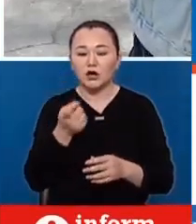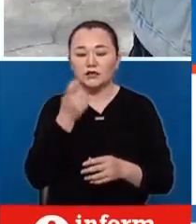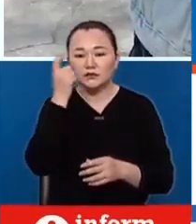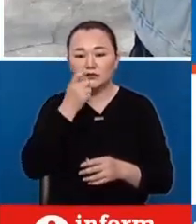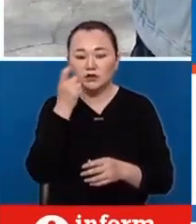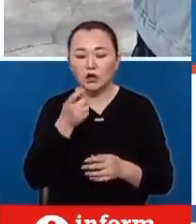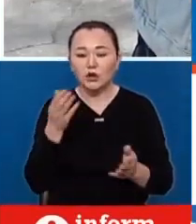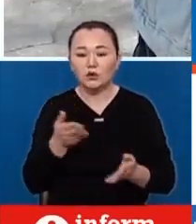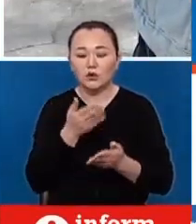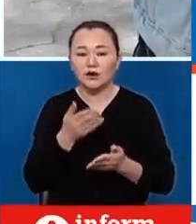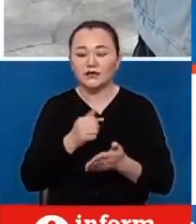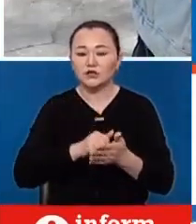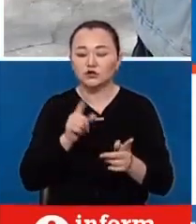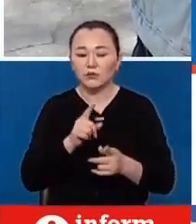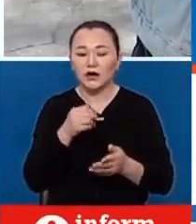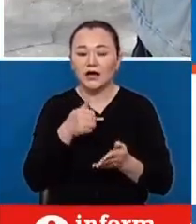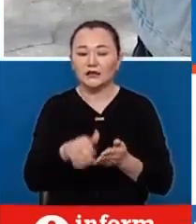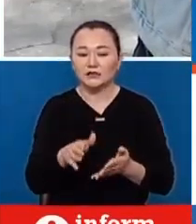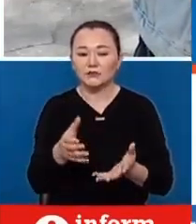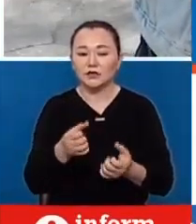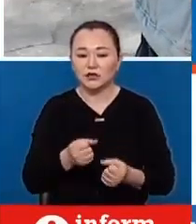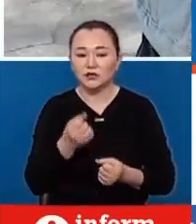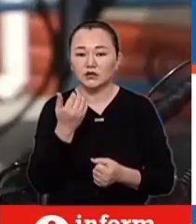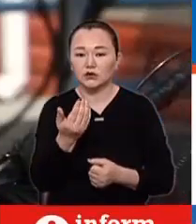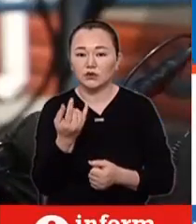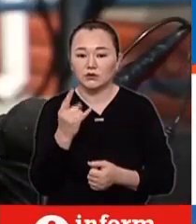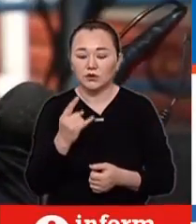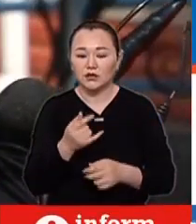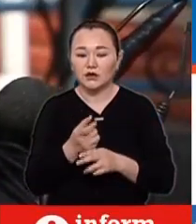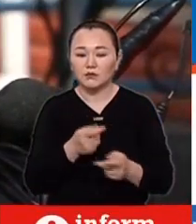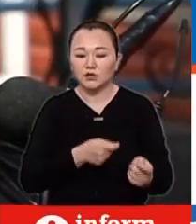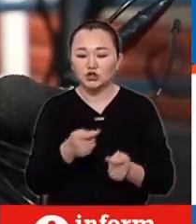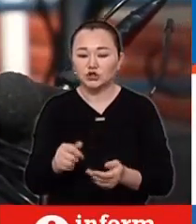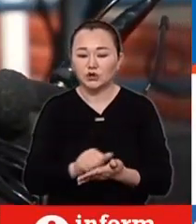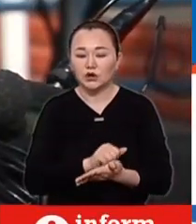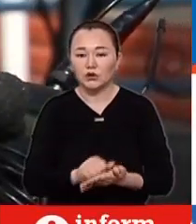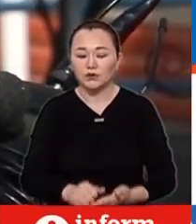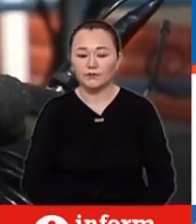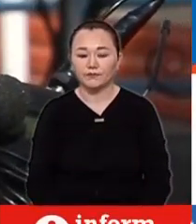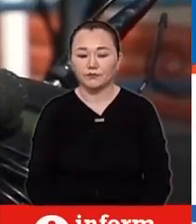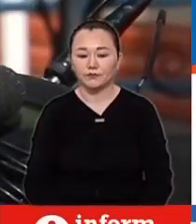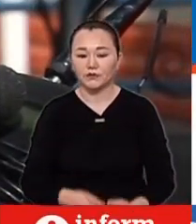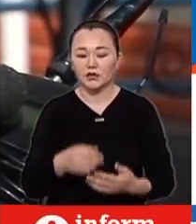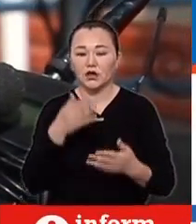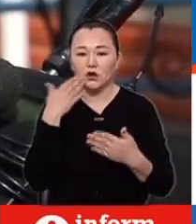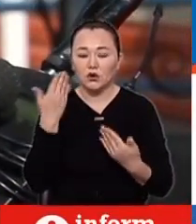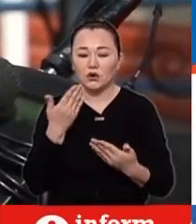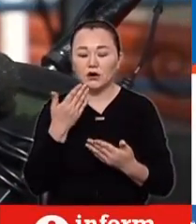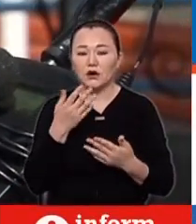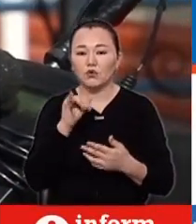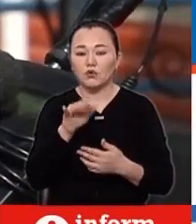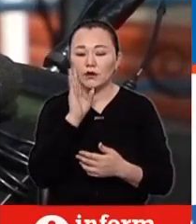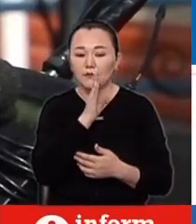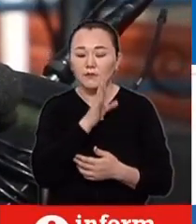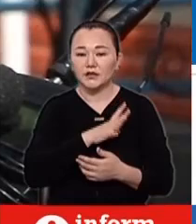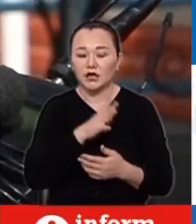опьянения. А это причина, чтобы отказать в принятии ее ребенка. Акелинген кушатте легкой степени гуситель трудит. У матери